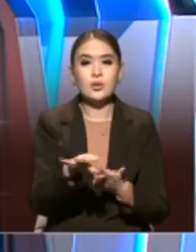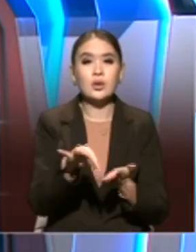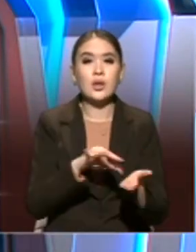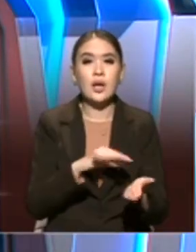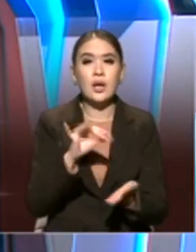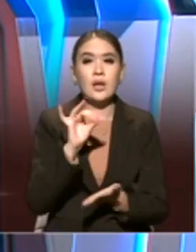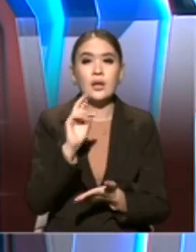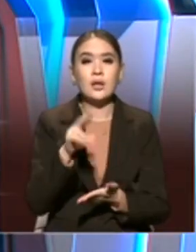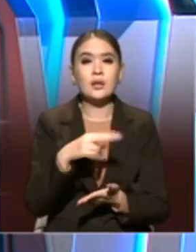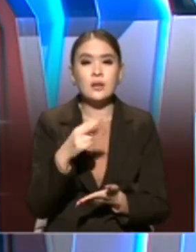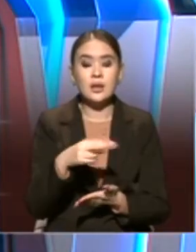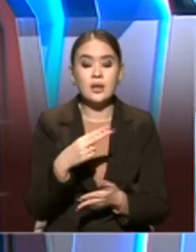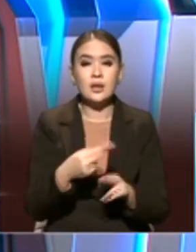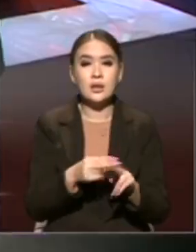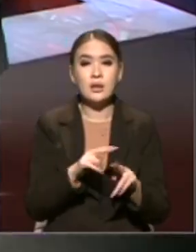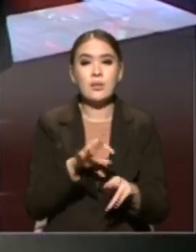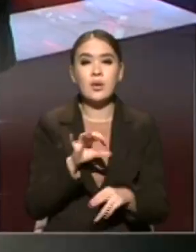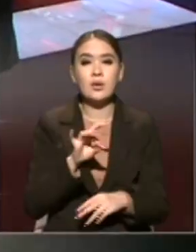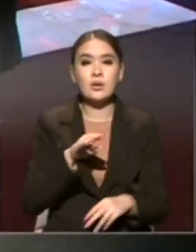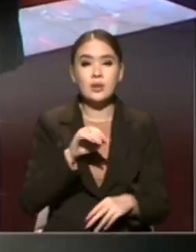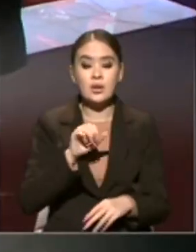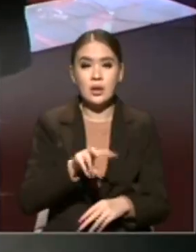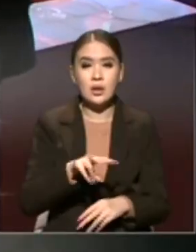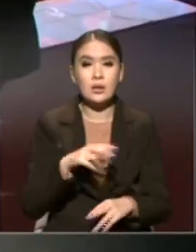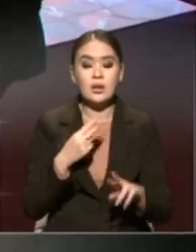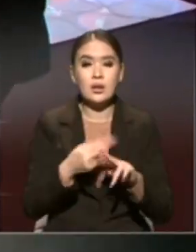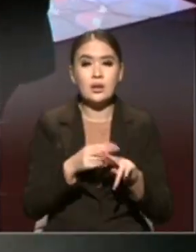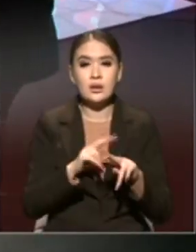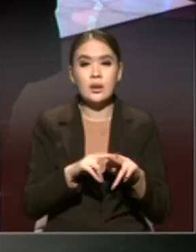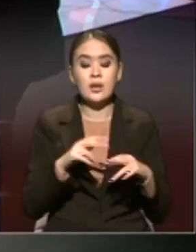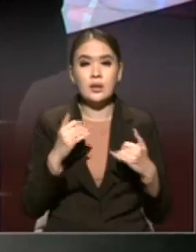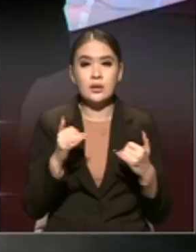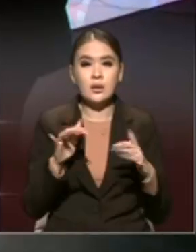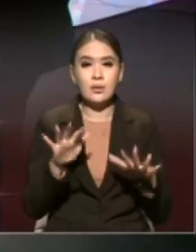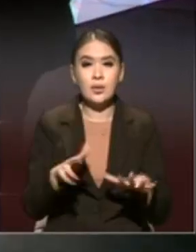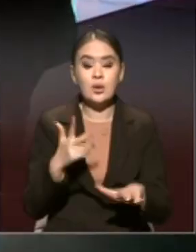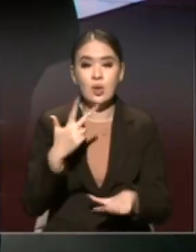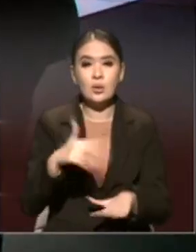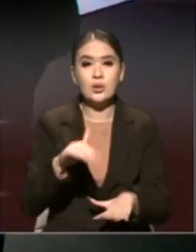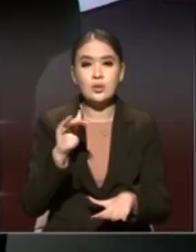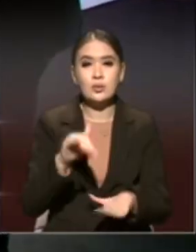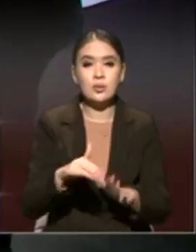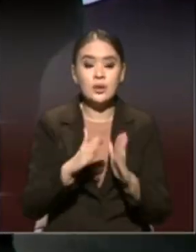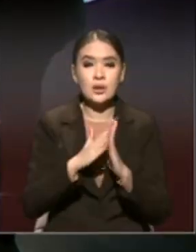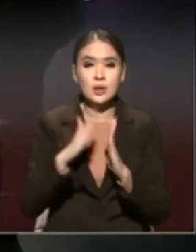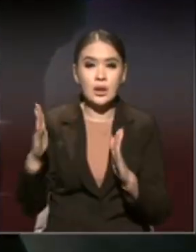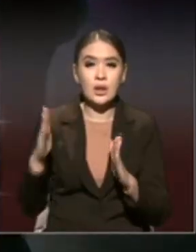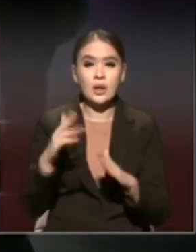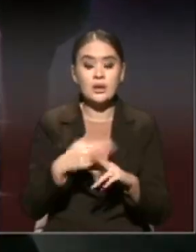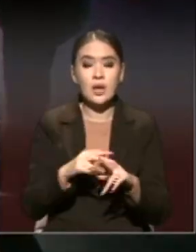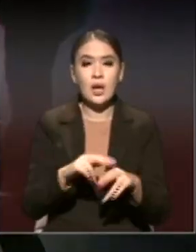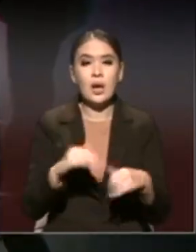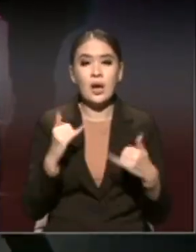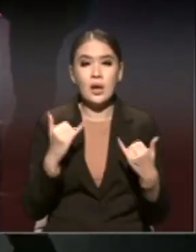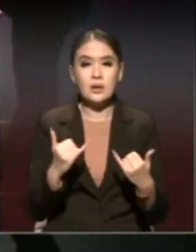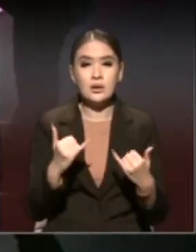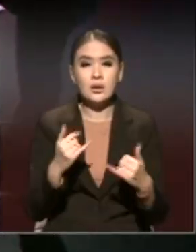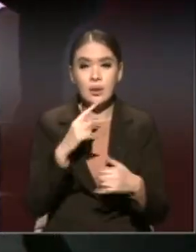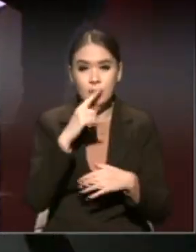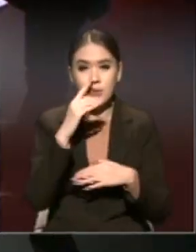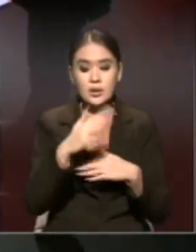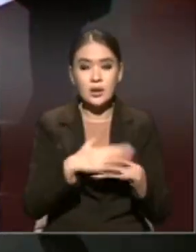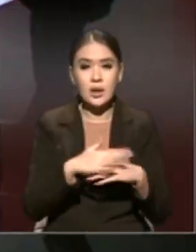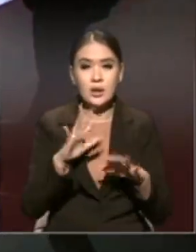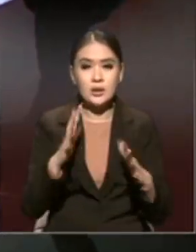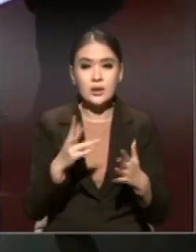2.0 порталында сандық. Бұл жерде 30 мыңнан аса қазіргі міне біз былтырғыны